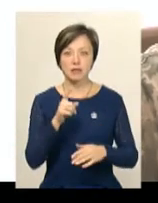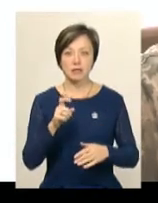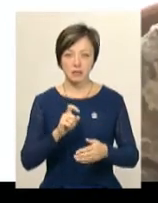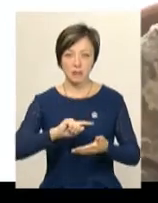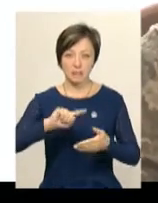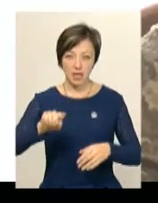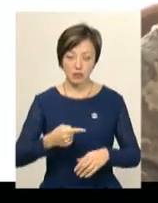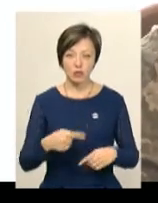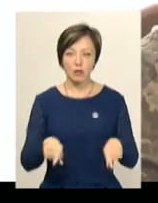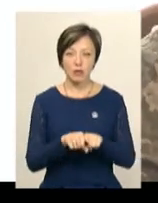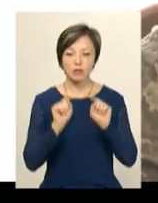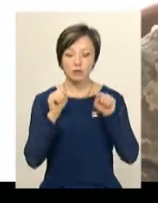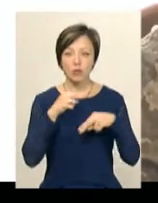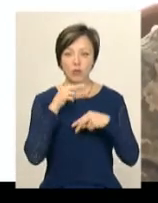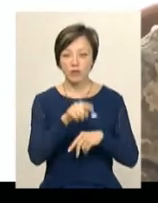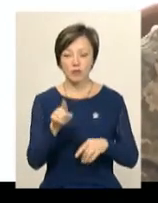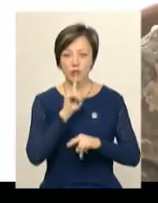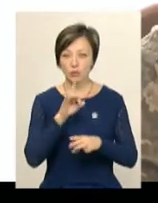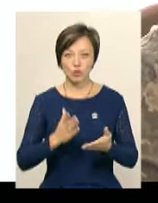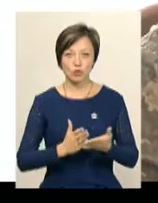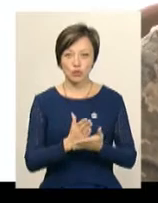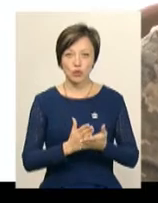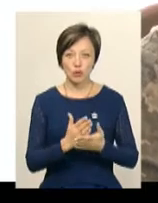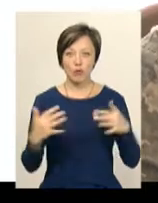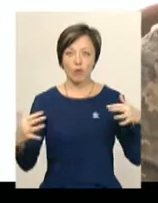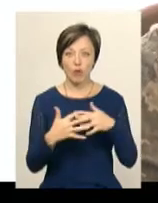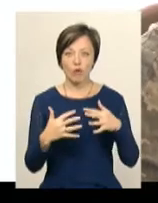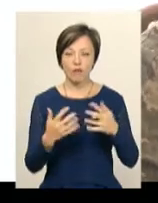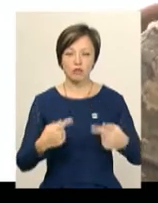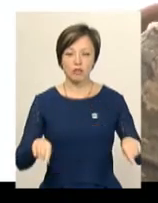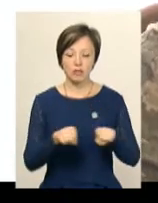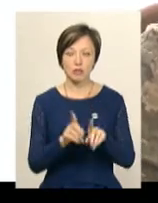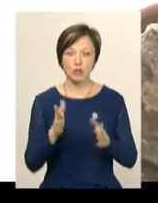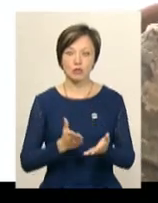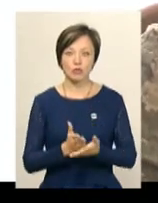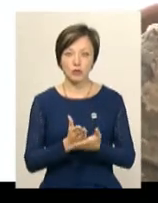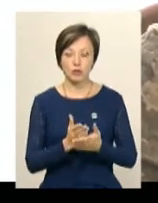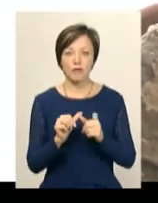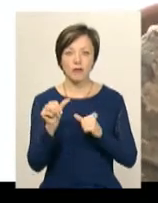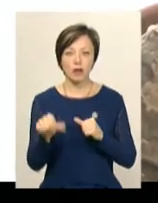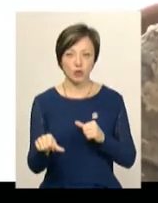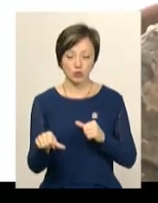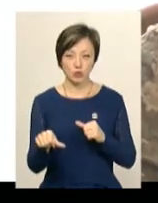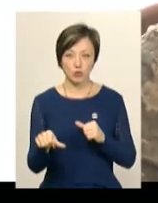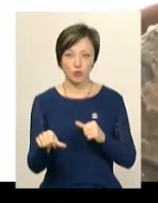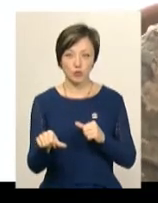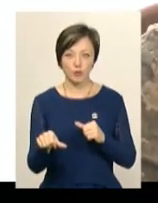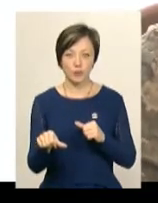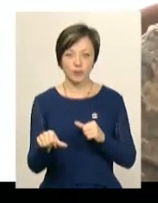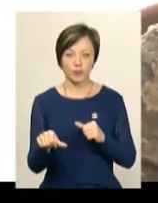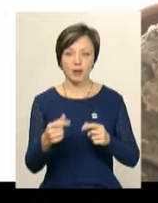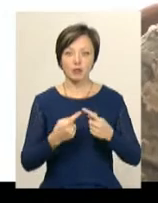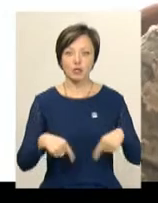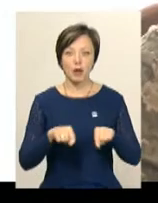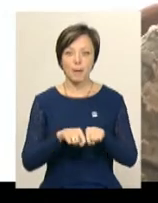призовом. Також звертаю увагу, що вони не будуть служити в бойових частинах, будуть служити виключно в